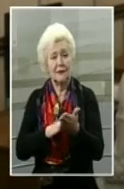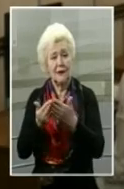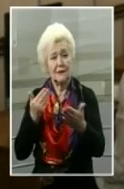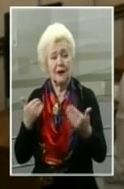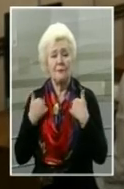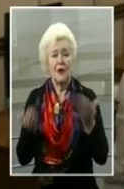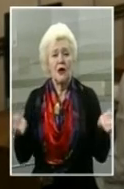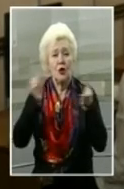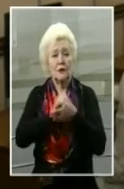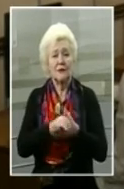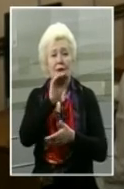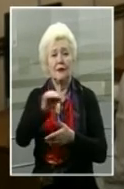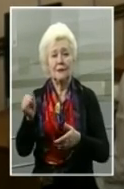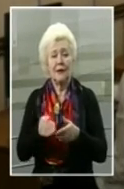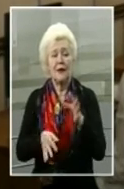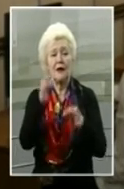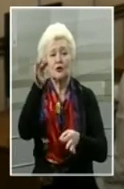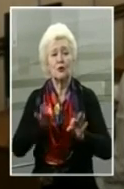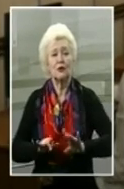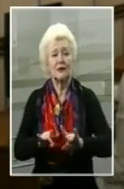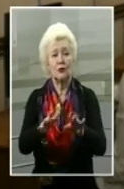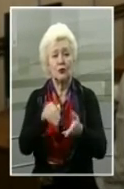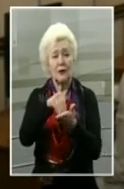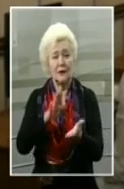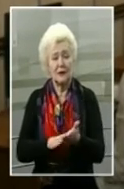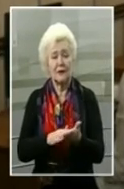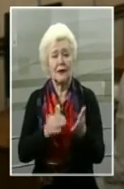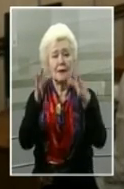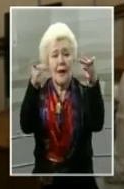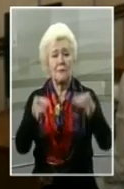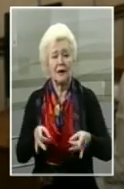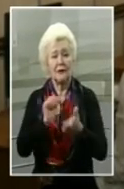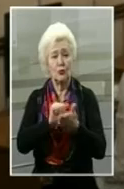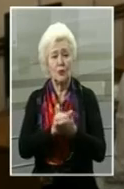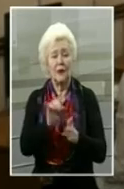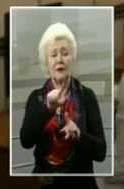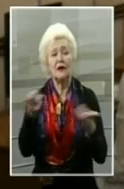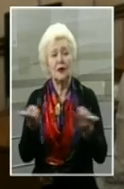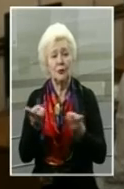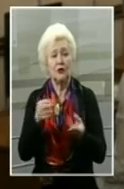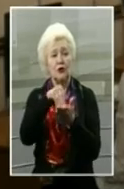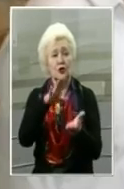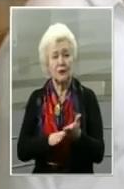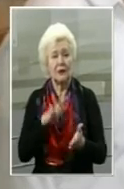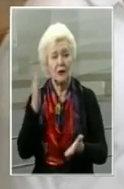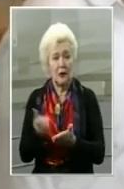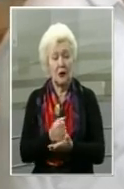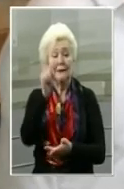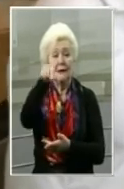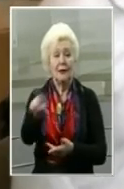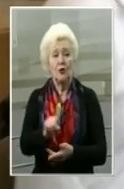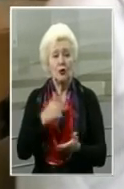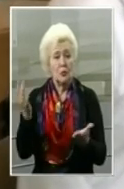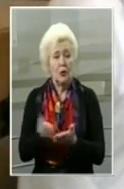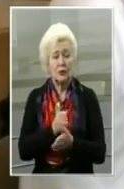знайомлюємо дітей з процедурою реєстрації і з тим пакетом документів, який потрібен для того, щоб зареєструватися успішно. Для того, щоб